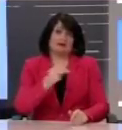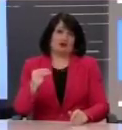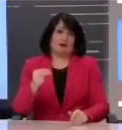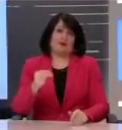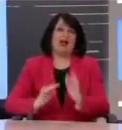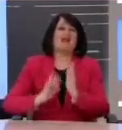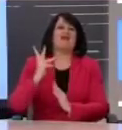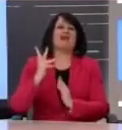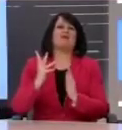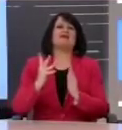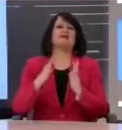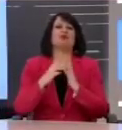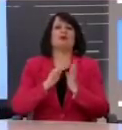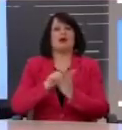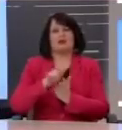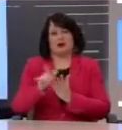αναβάθμισης.